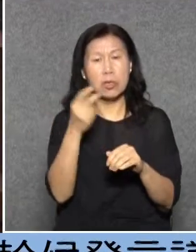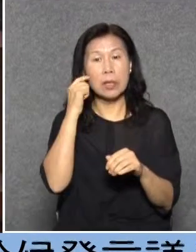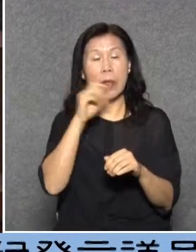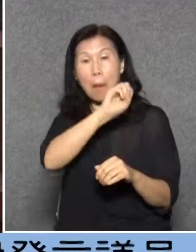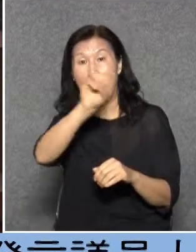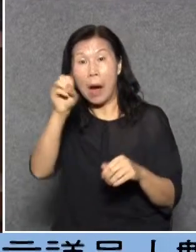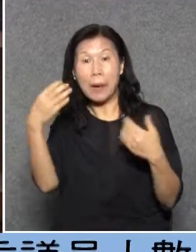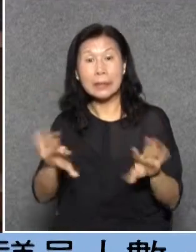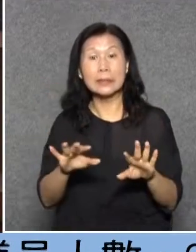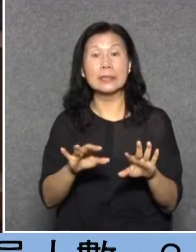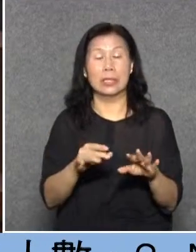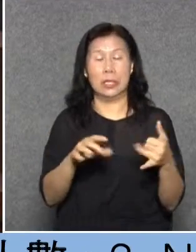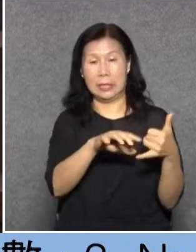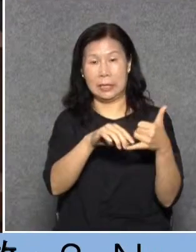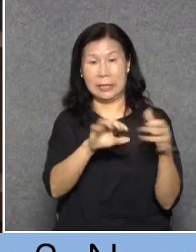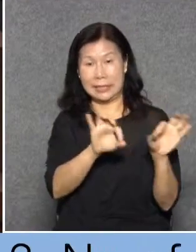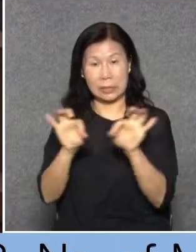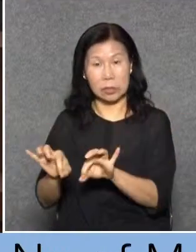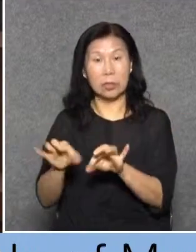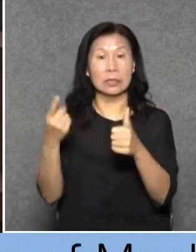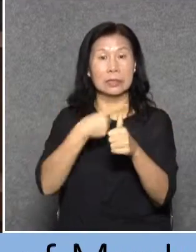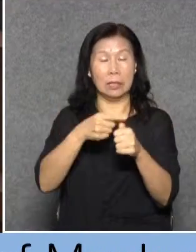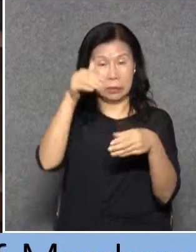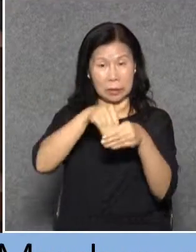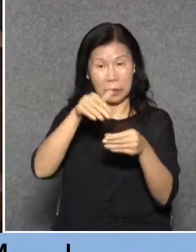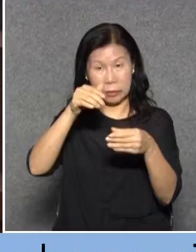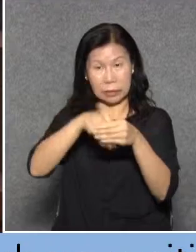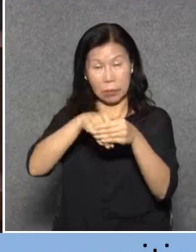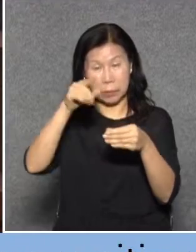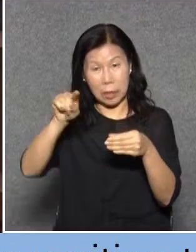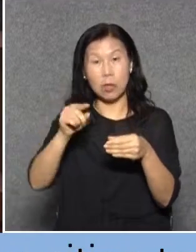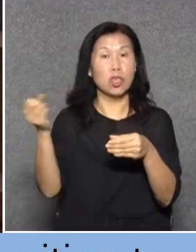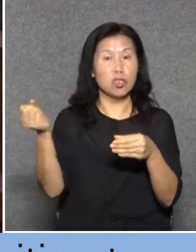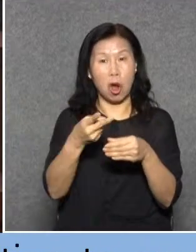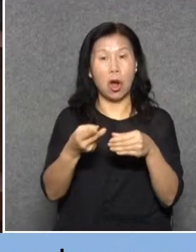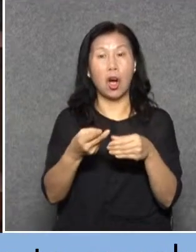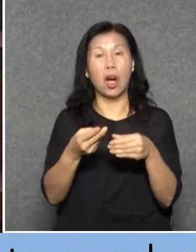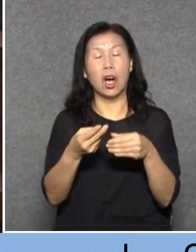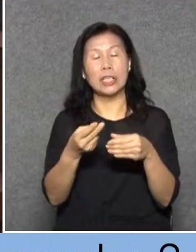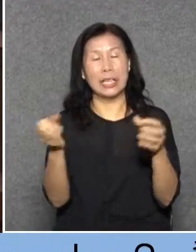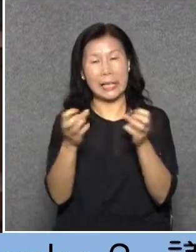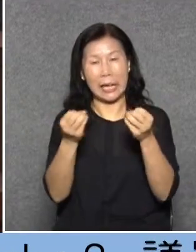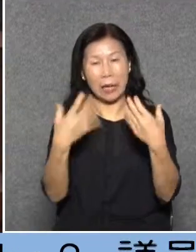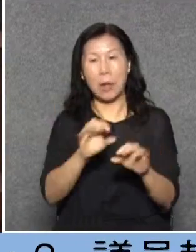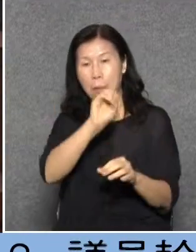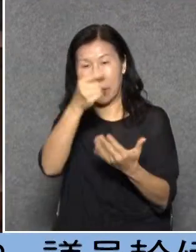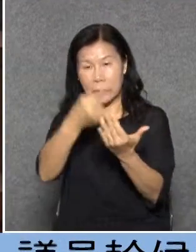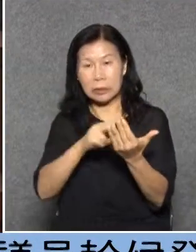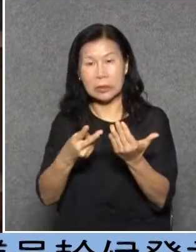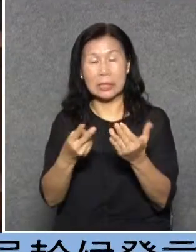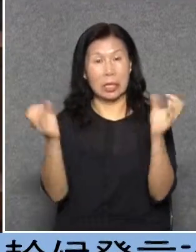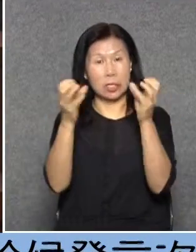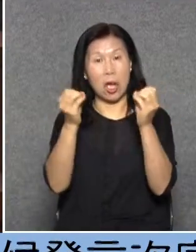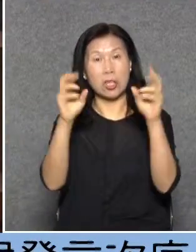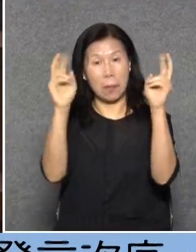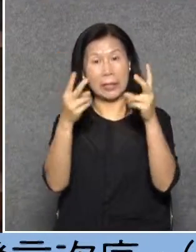詢先壓後，定還是先通過後諮詢呢？呢個係我哋而家呢一個辯論呢一個動議嘅最關鍵嘅